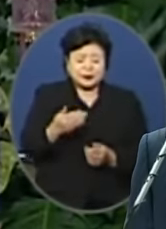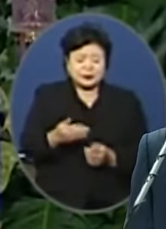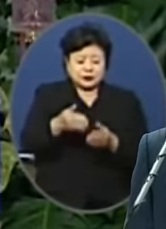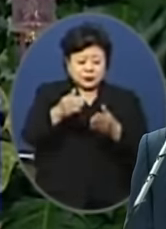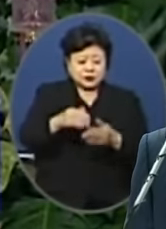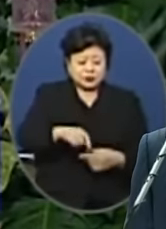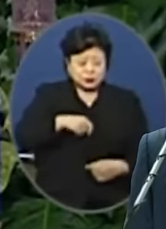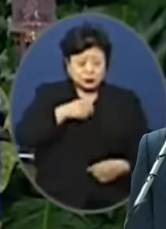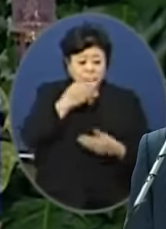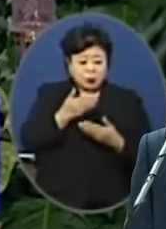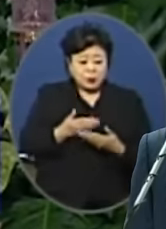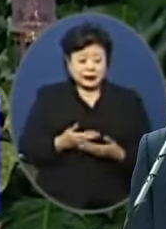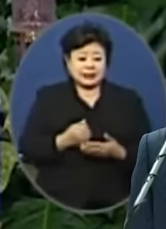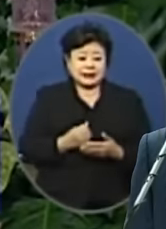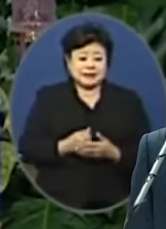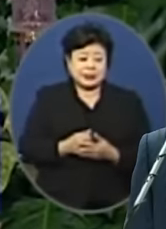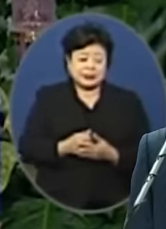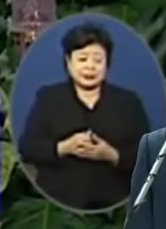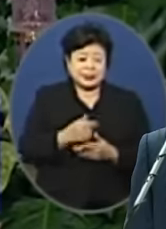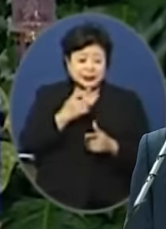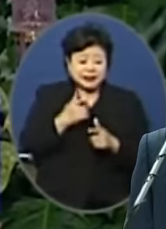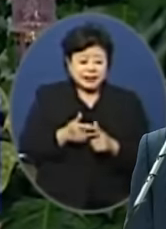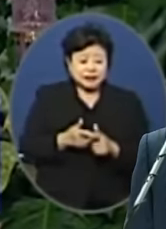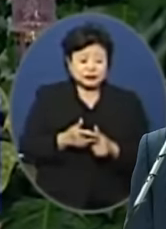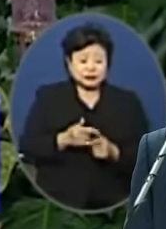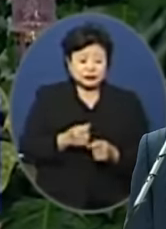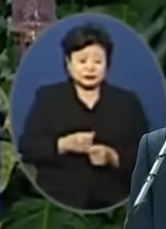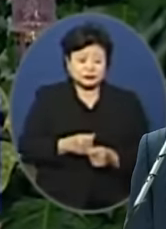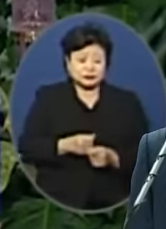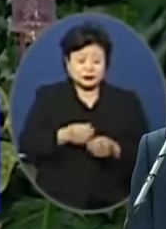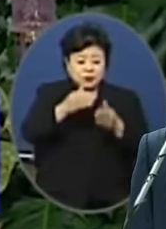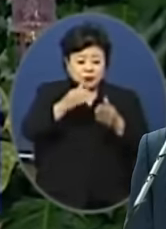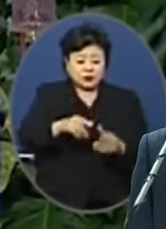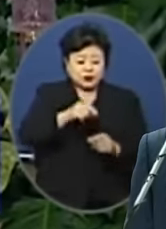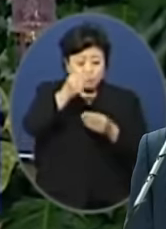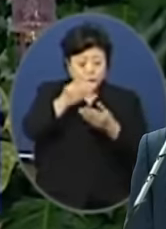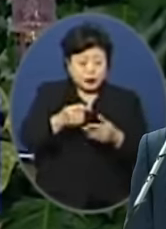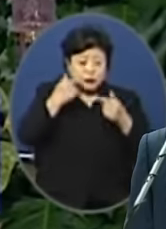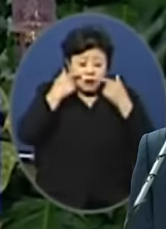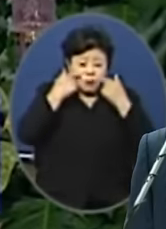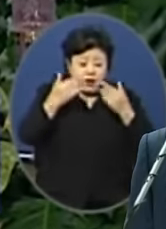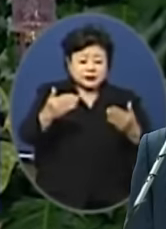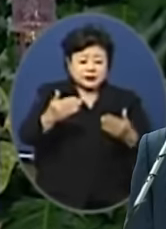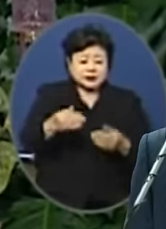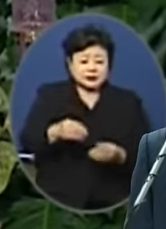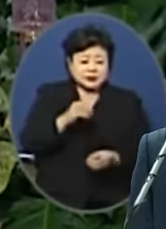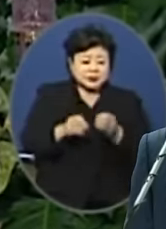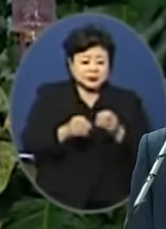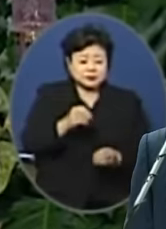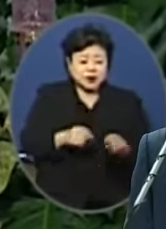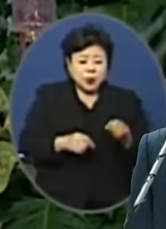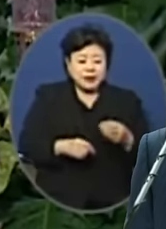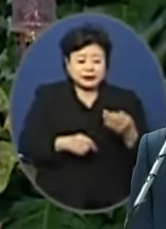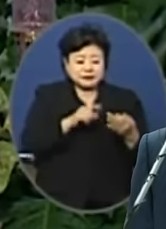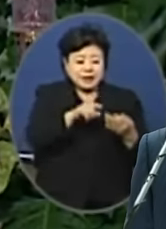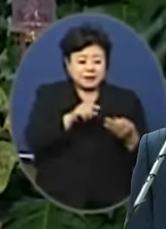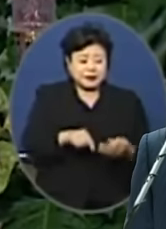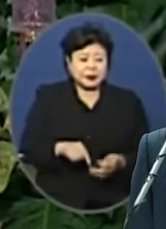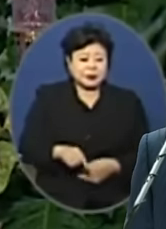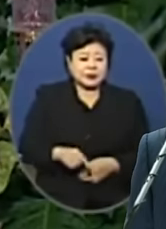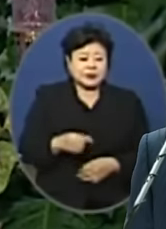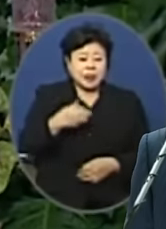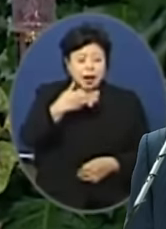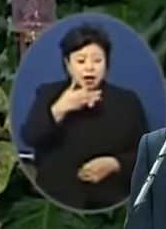말미암아 의롭다 하심을 받았으니 예수님으로 말미암아 구원받을 것은 확실한 것입니다. 시편 118편 8절로